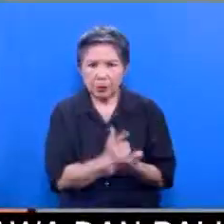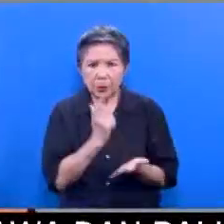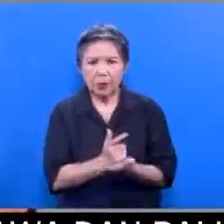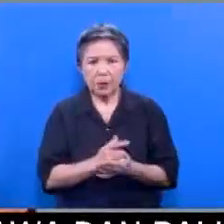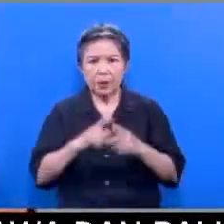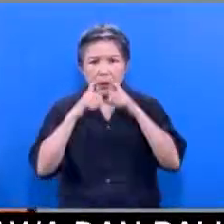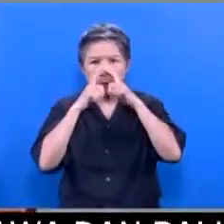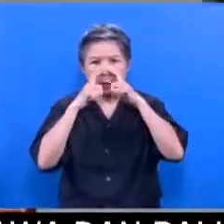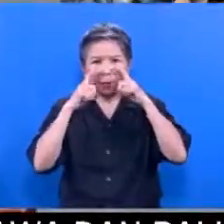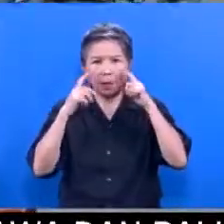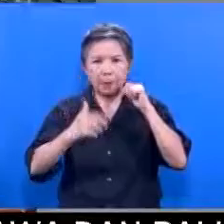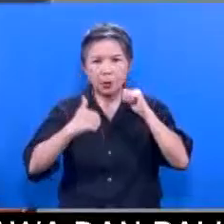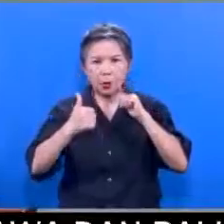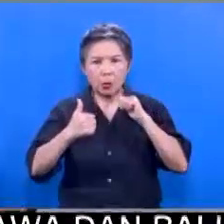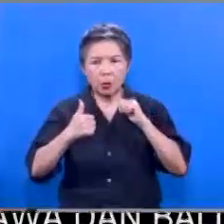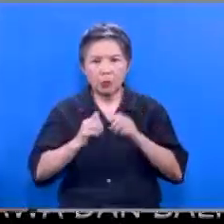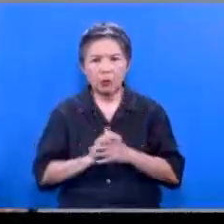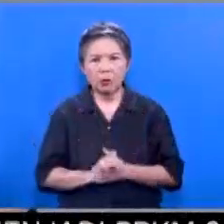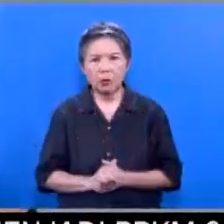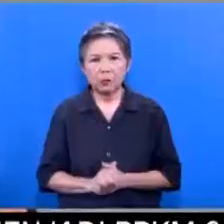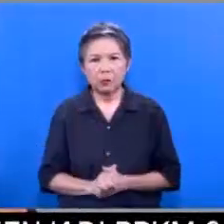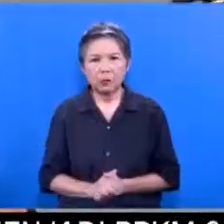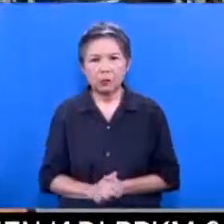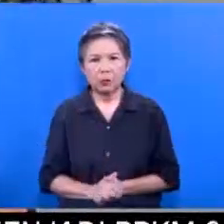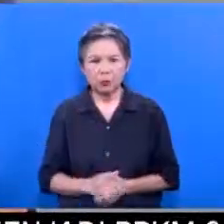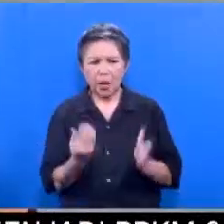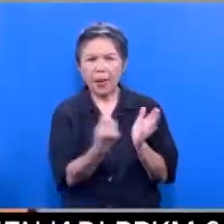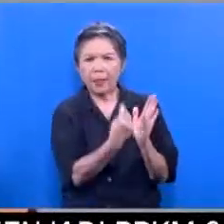tahun 2021, menutupi dagu, mulut, dan